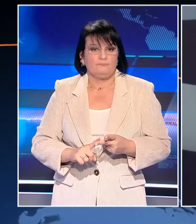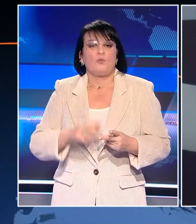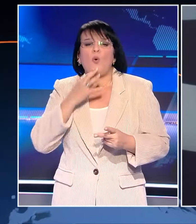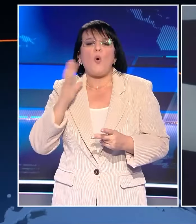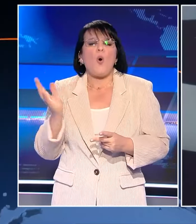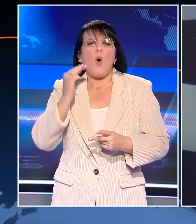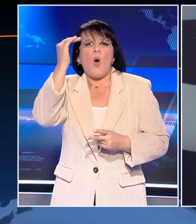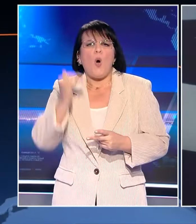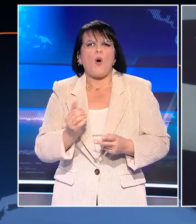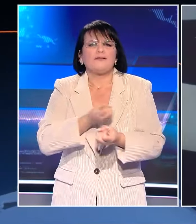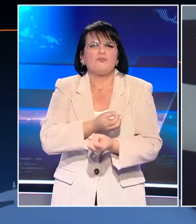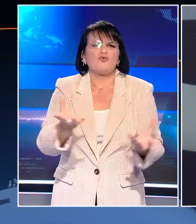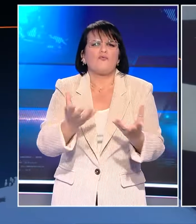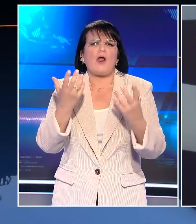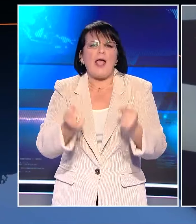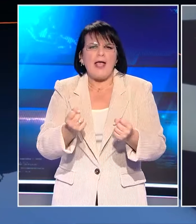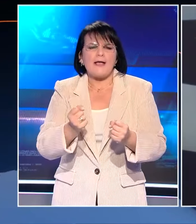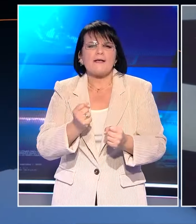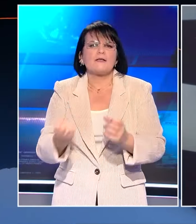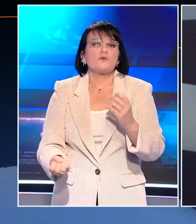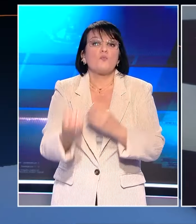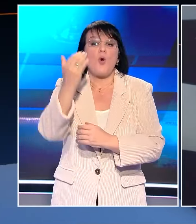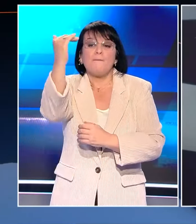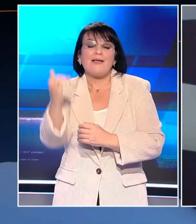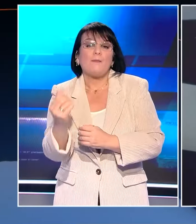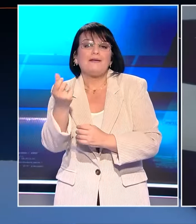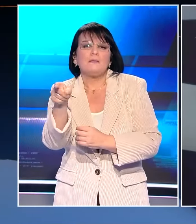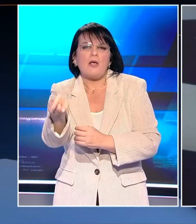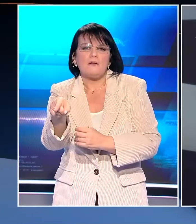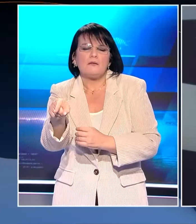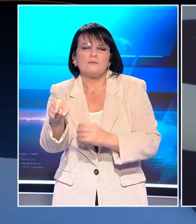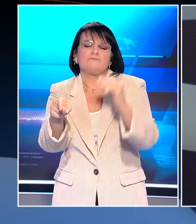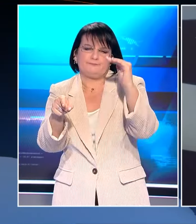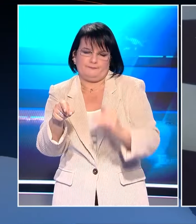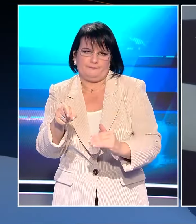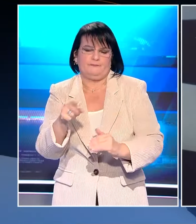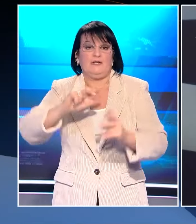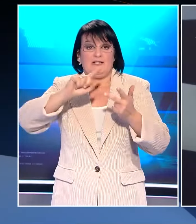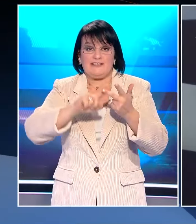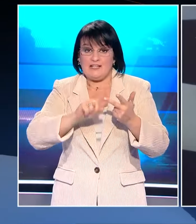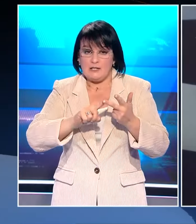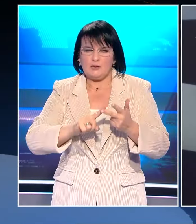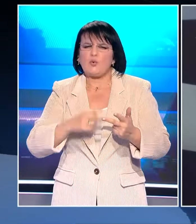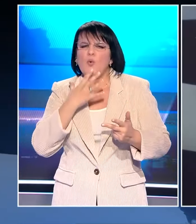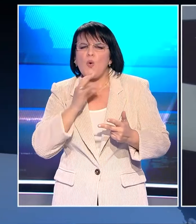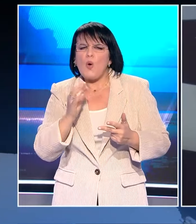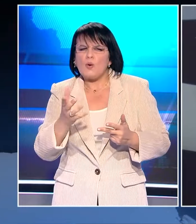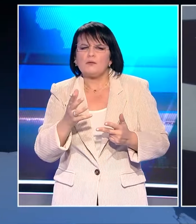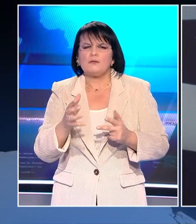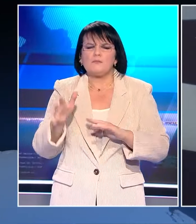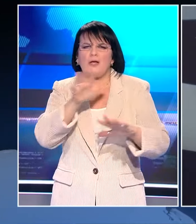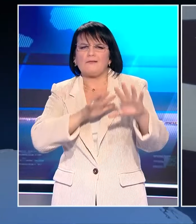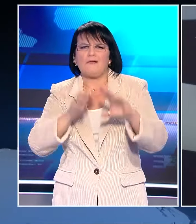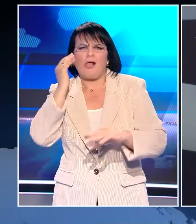οι όποιες εκτόσεις και προσφορές θα γίνονται πάνω στις νέες μειωμένες τιμές. Τρίτον, αποτρέπουμε την παραπλάνηση